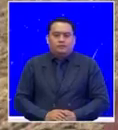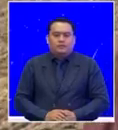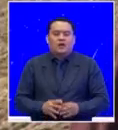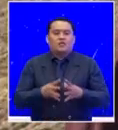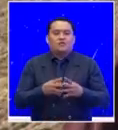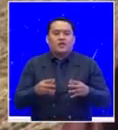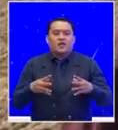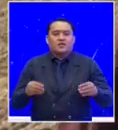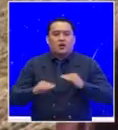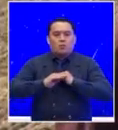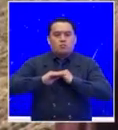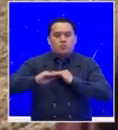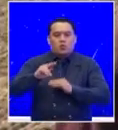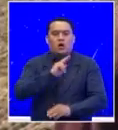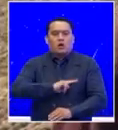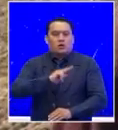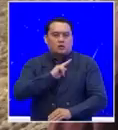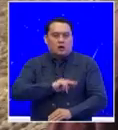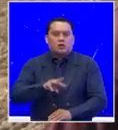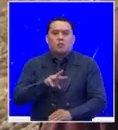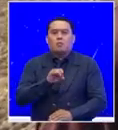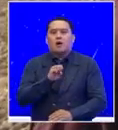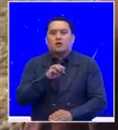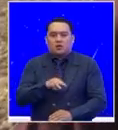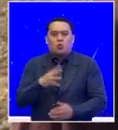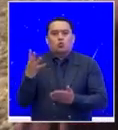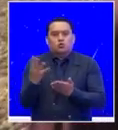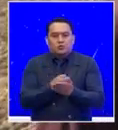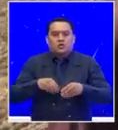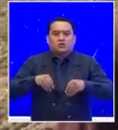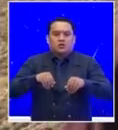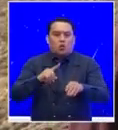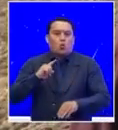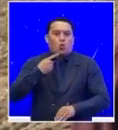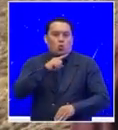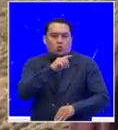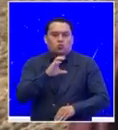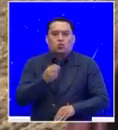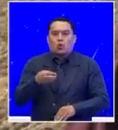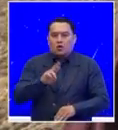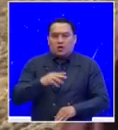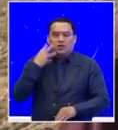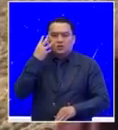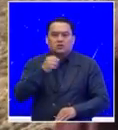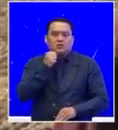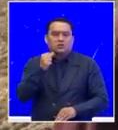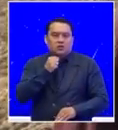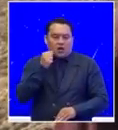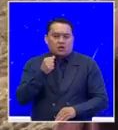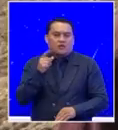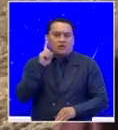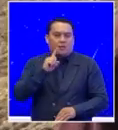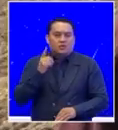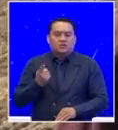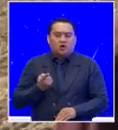Весенние полевые работы в нашем хозяйстве начались в конце марта. Мы уже успели засеять сою и кукурузу, а вот с сахарной свеклой пришлось чуть-чуть